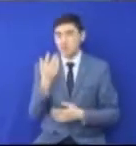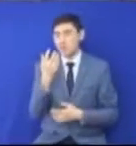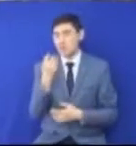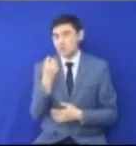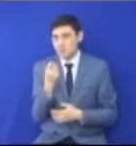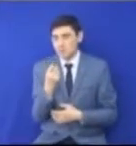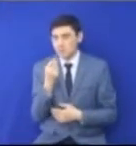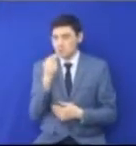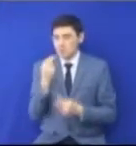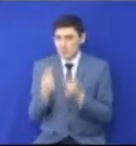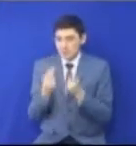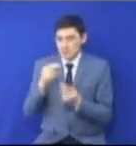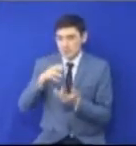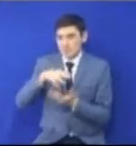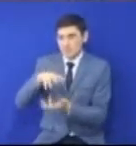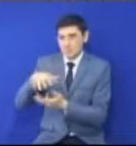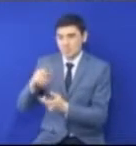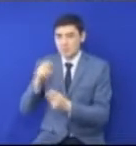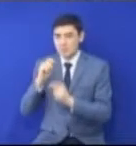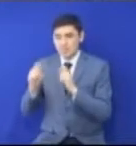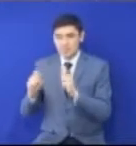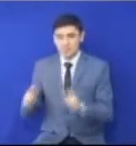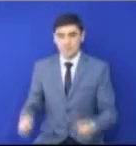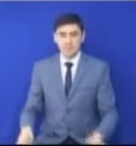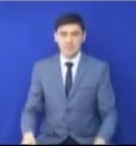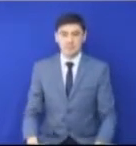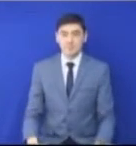Гүлназ Қаукен, Елжан Мағзумов, Семей телеарнасы.